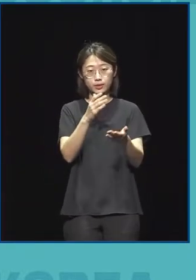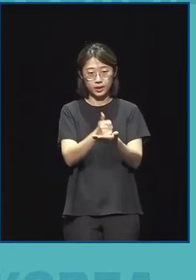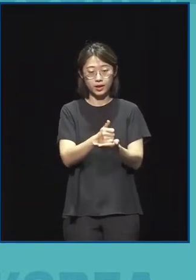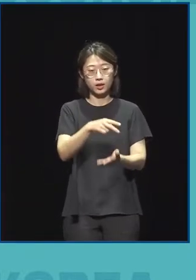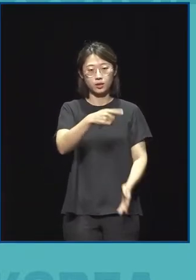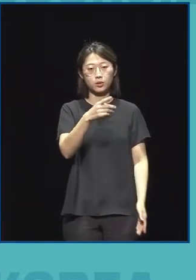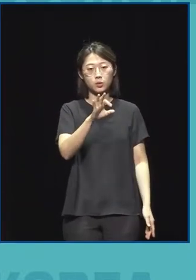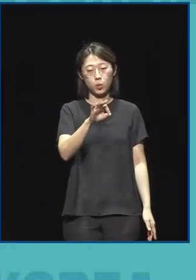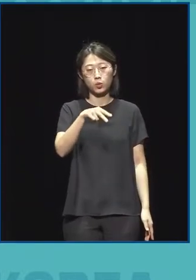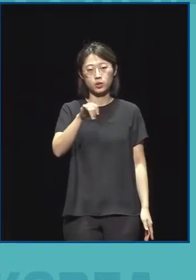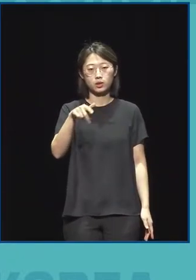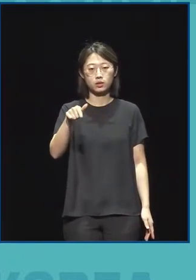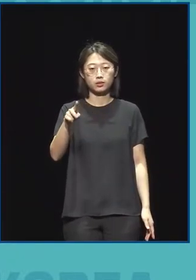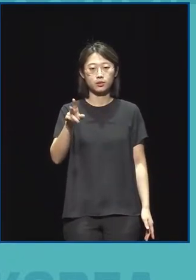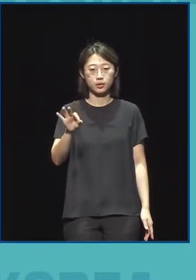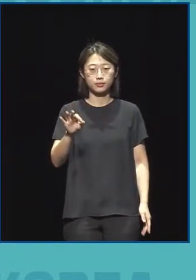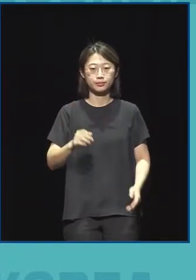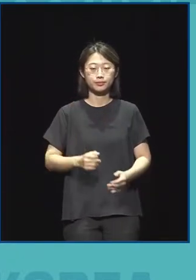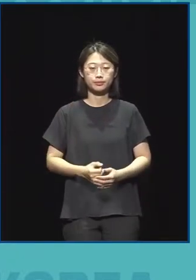직무대행 송시경입니다